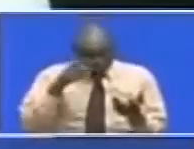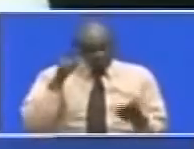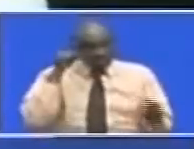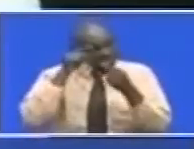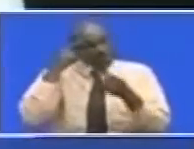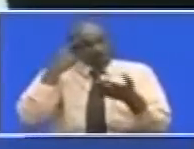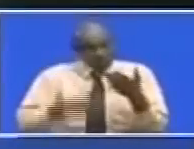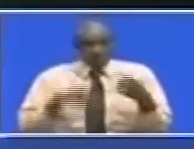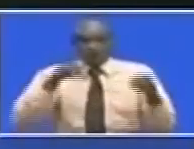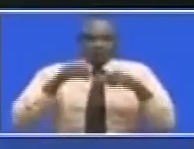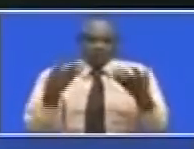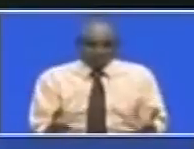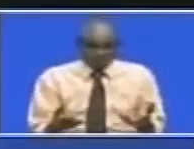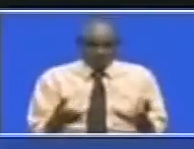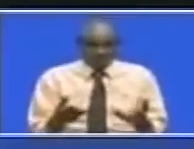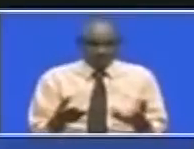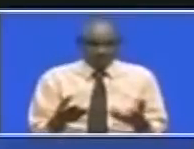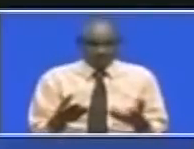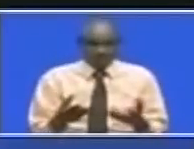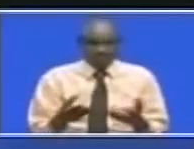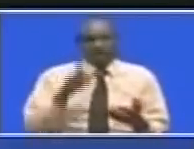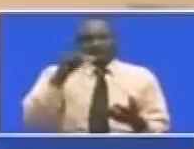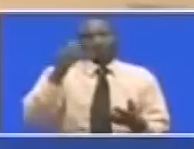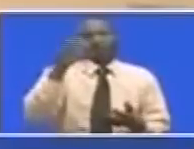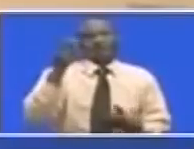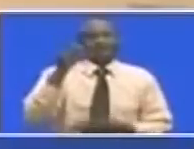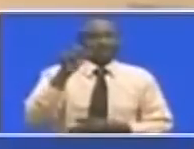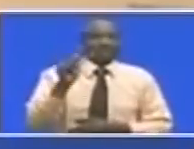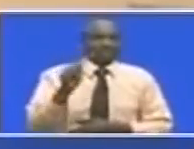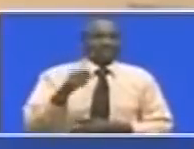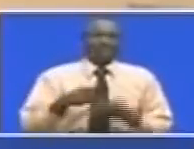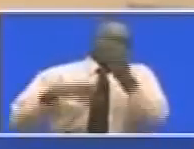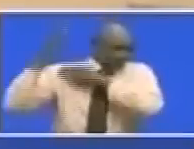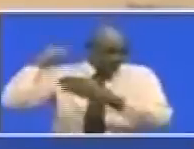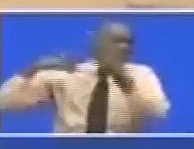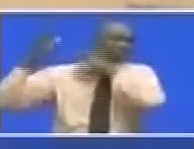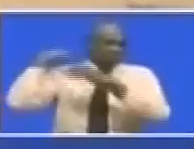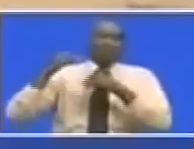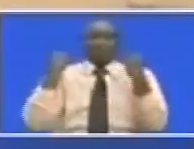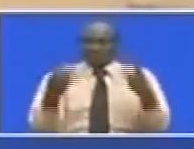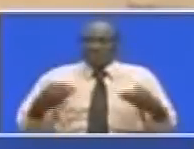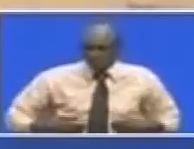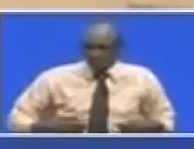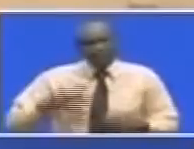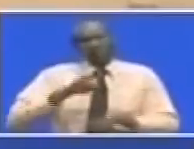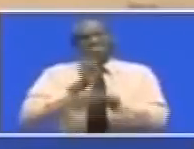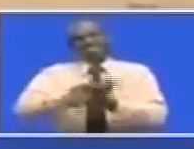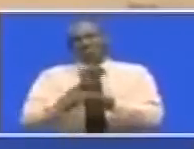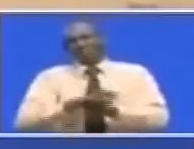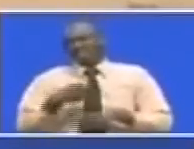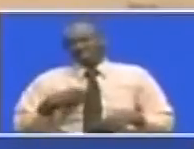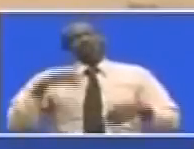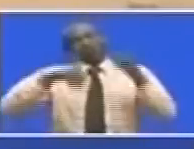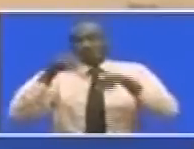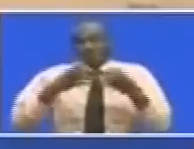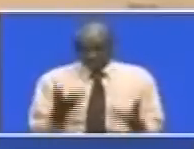wanadhamiria kumchagua Edward Lowassa. Siku za nyuma zilizopita ni kwamba vijana wengi walikuwa wanadharau sana masuala ya